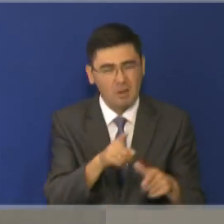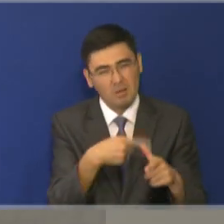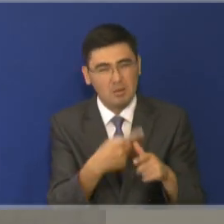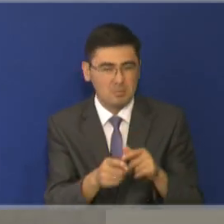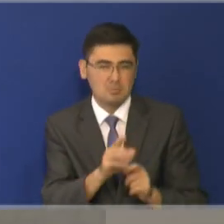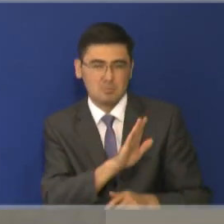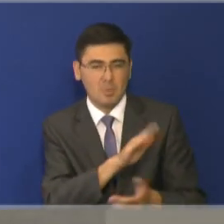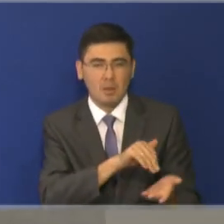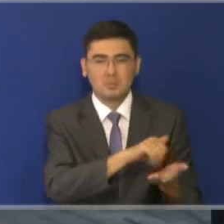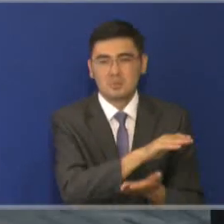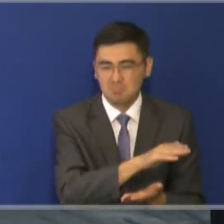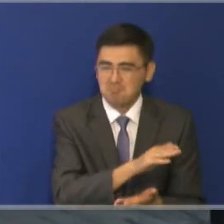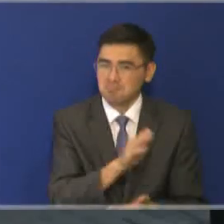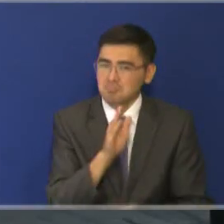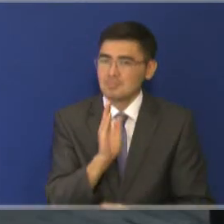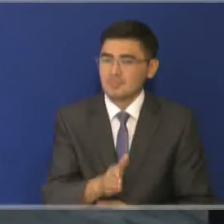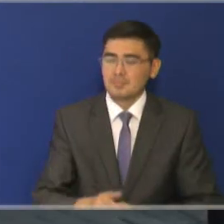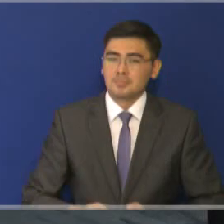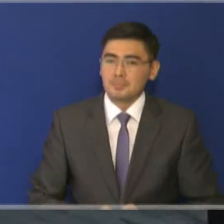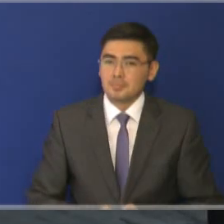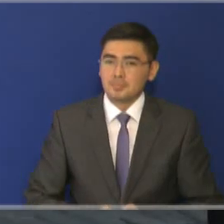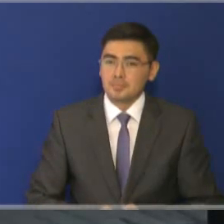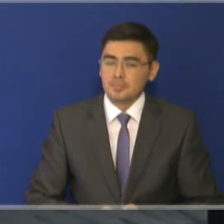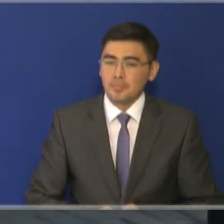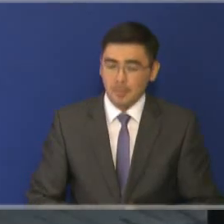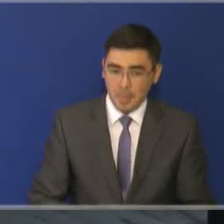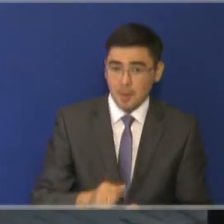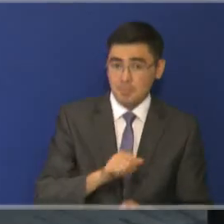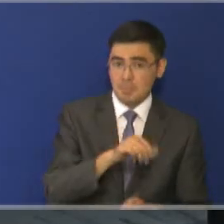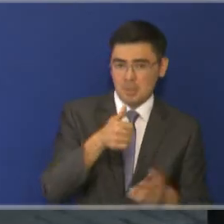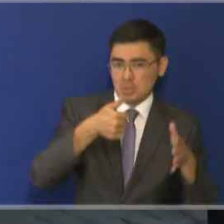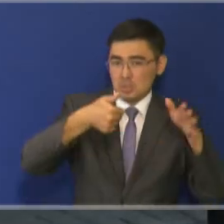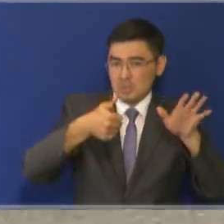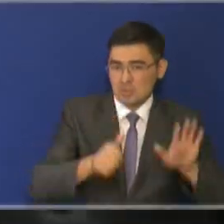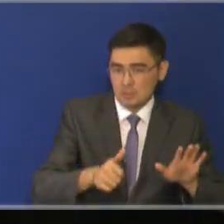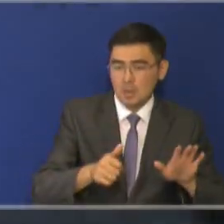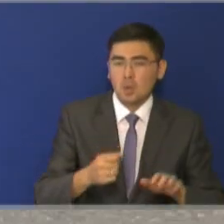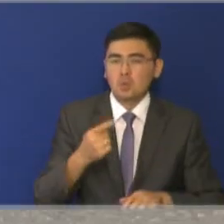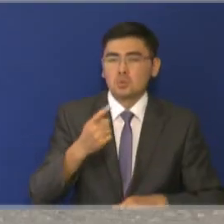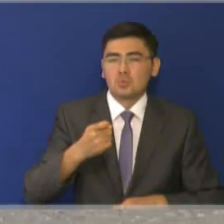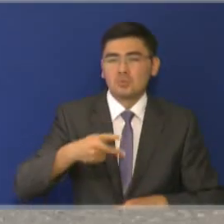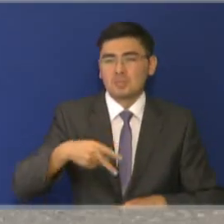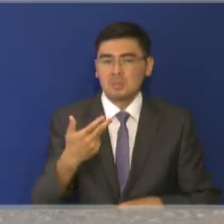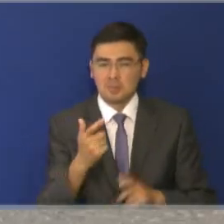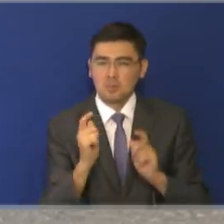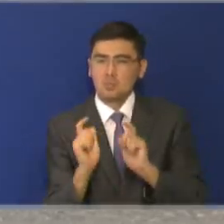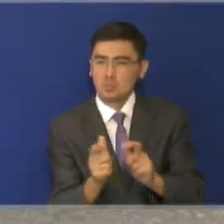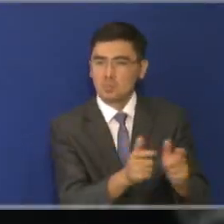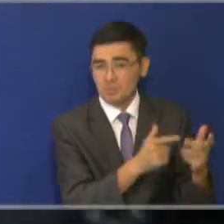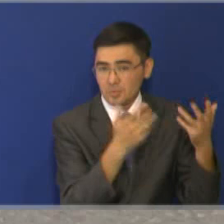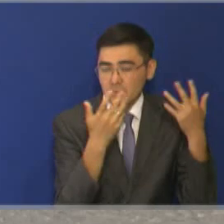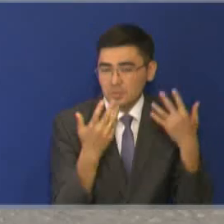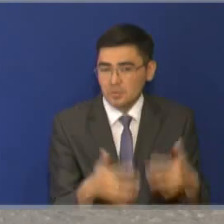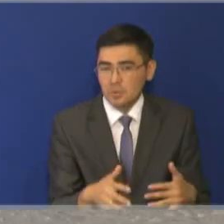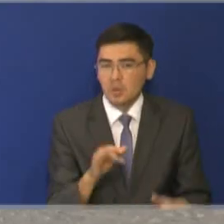жауап келеді. Жалпы ағымдағы жылдың бірінші жарты жылдығында үй кезегінде тұрған адамдар 123 жолдама алған. Бақытты отбасы